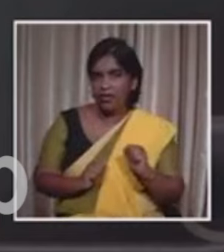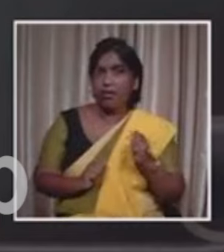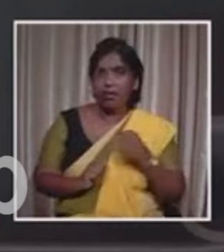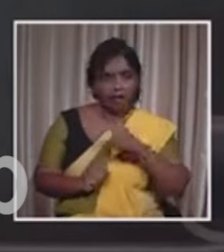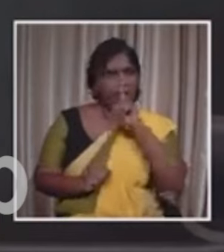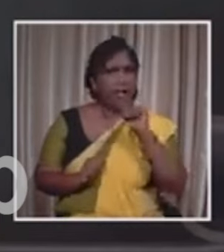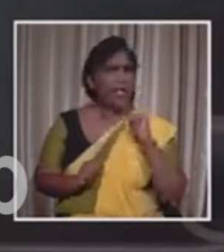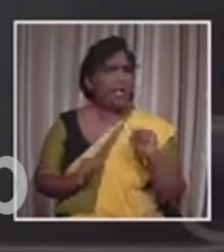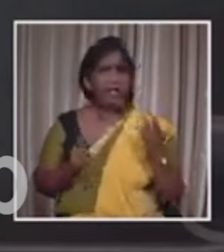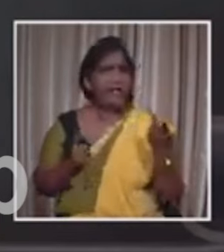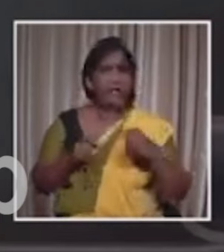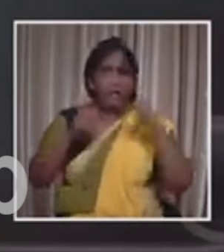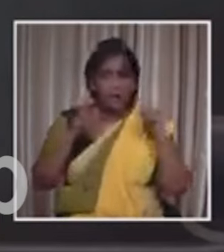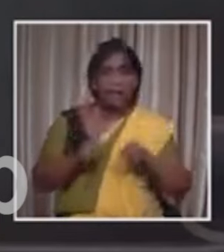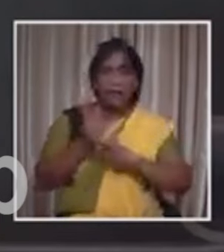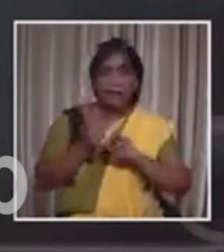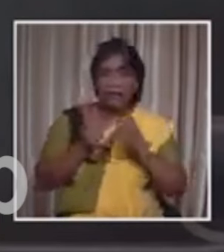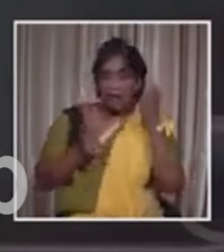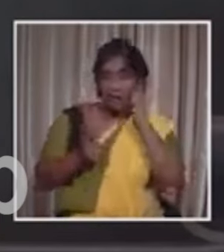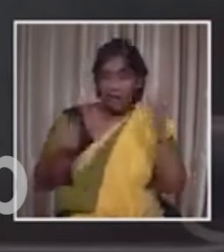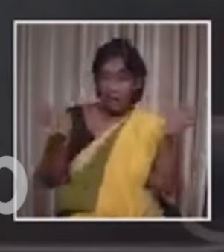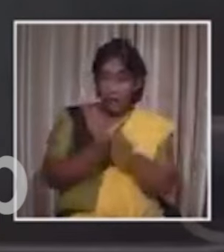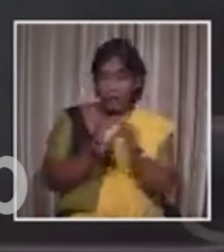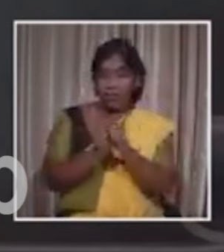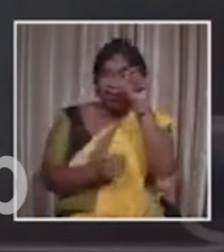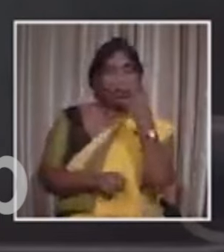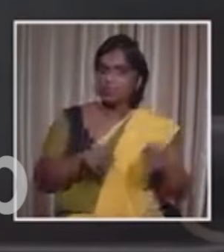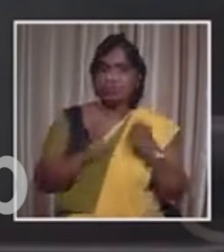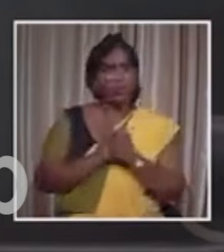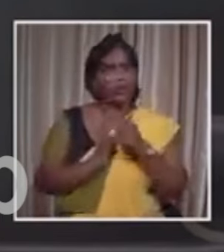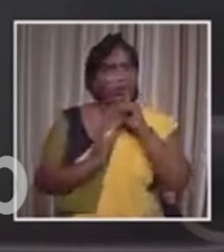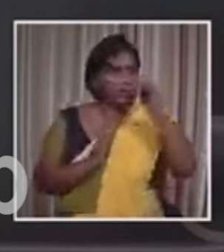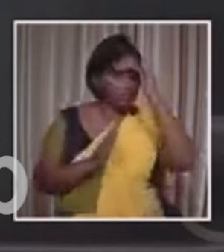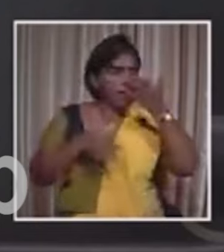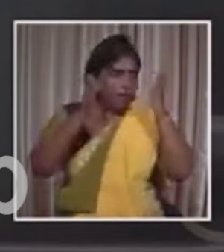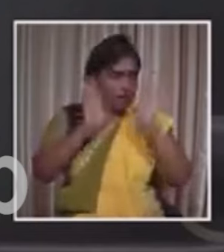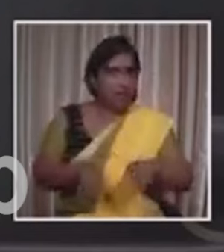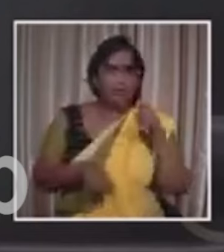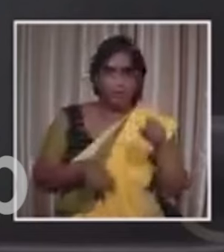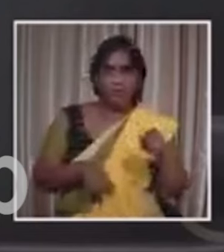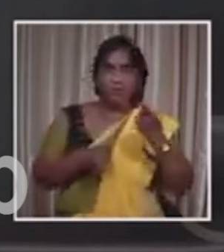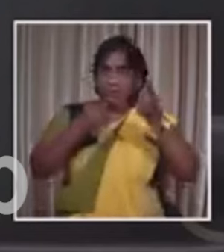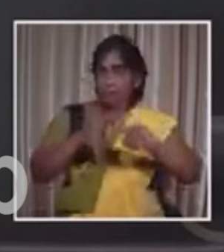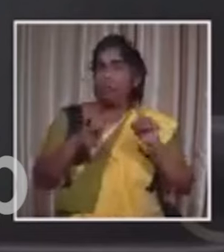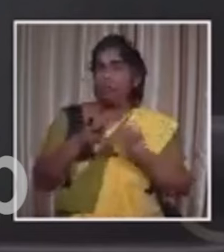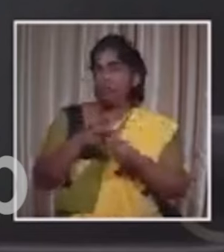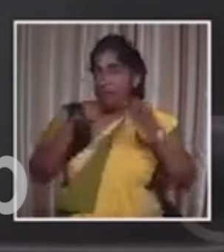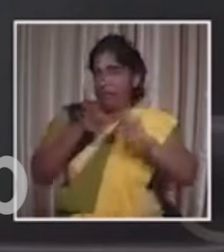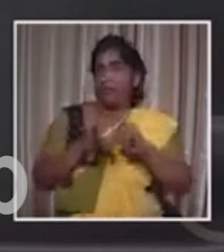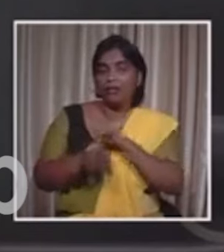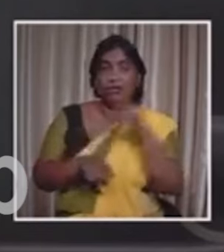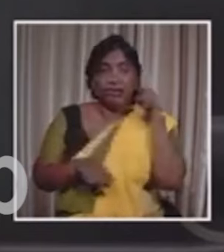දැන් සාරාන් එක්ක වැඩ කරපු දෙන්නෙක්ව නිදොස් කොට නිදාස් කරලා තියෙනවා. ඊළඟ කාරණාව තමයි එහෙම කරලා